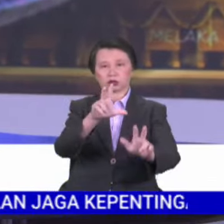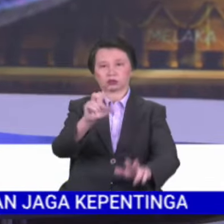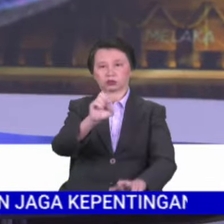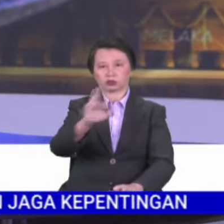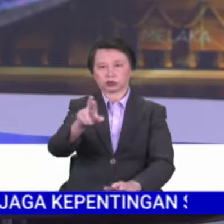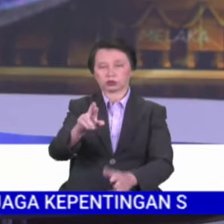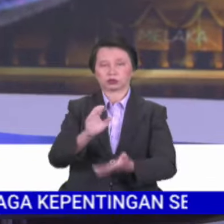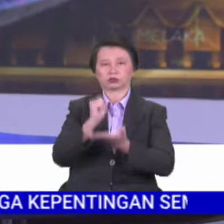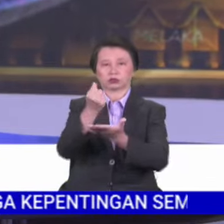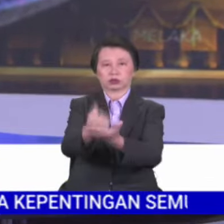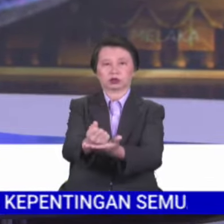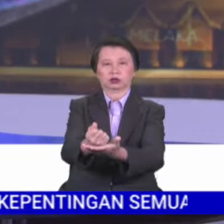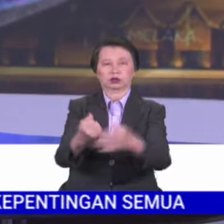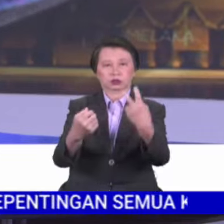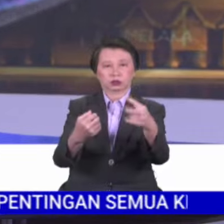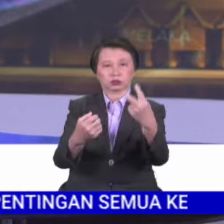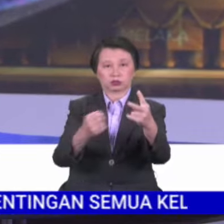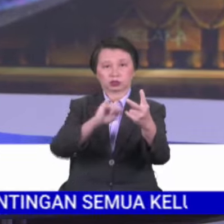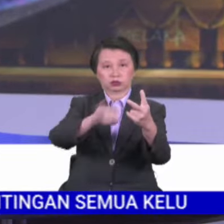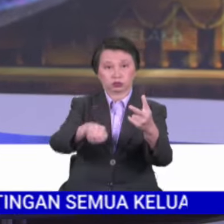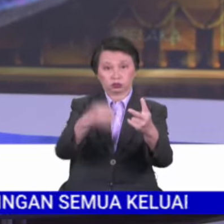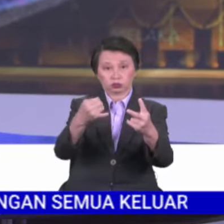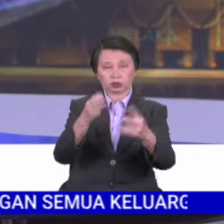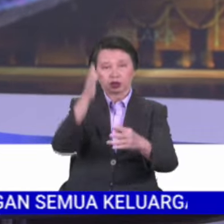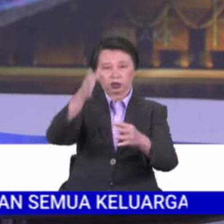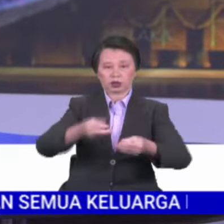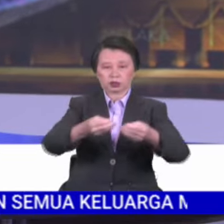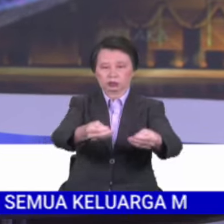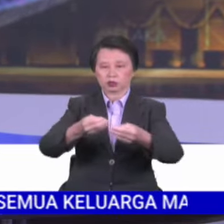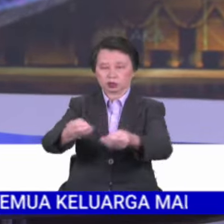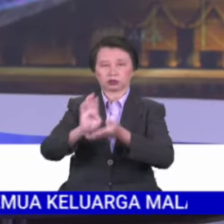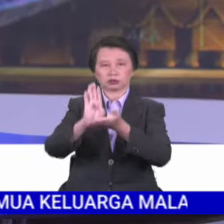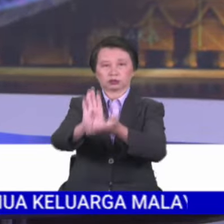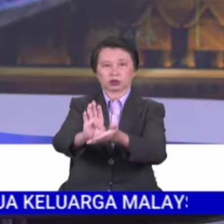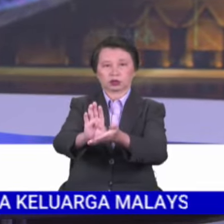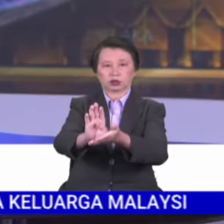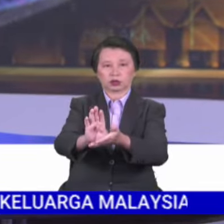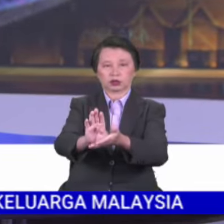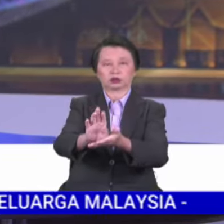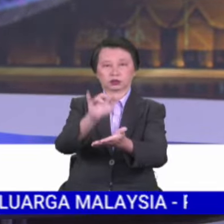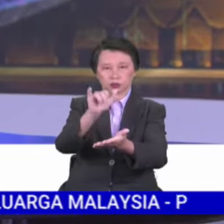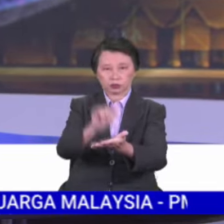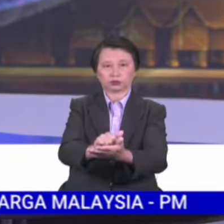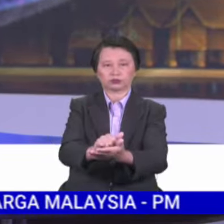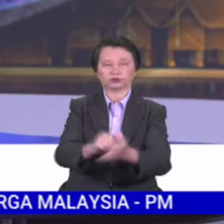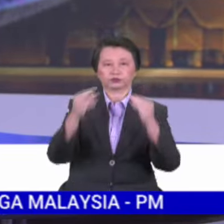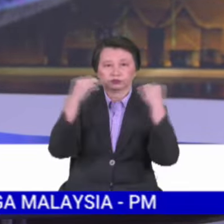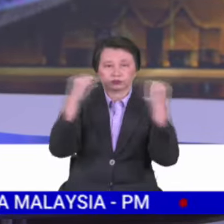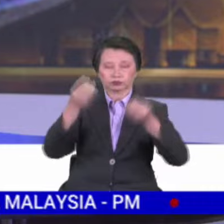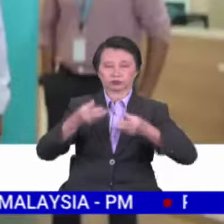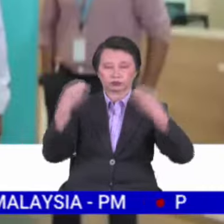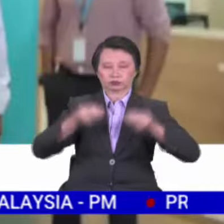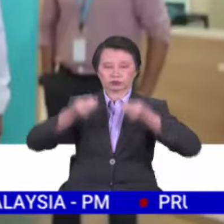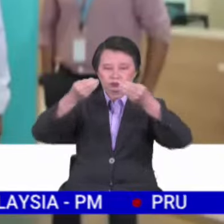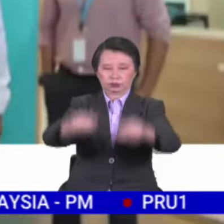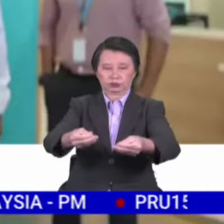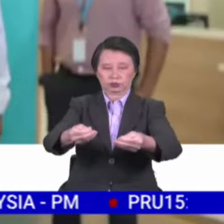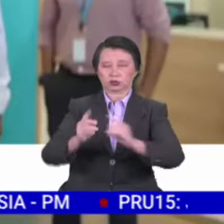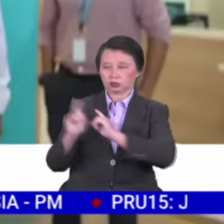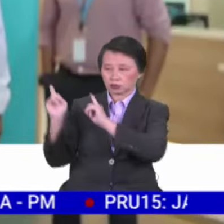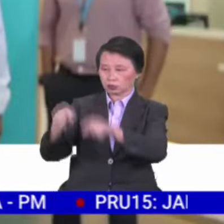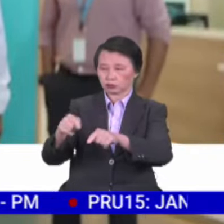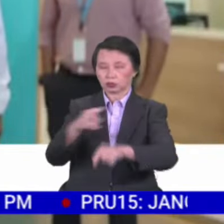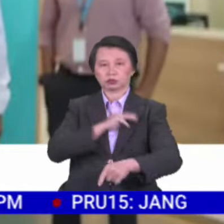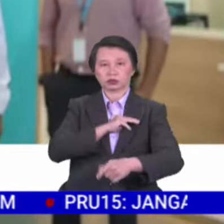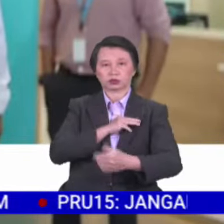dengan nilai bantuan sebanyak RM12 juta akan menerima bantuan berkenaan. Majlis penyerahan BKM itu turut dihadiri